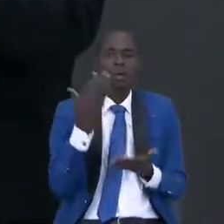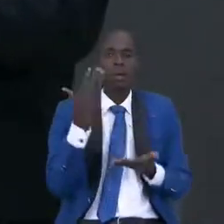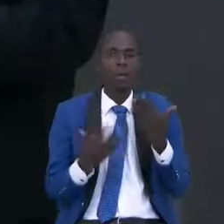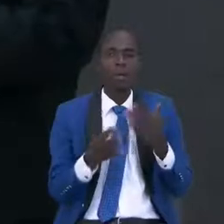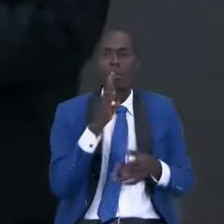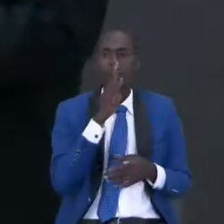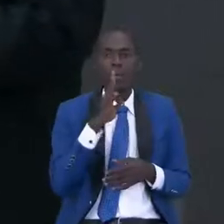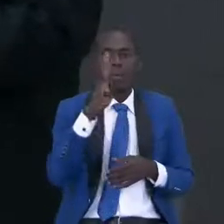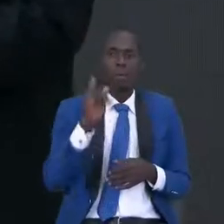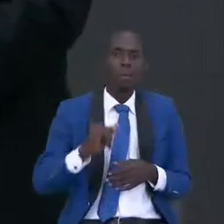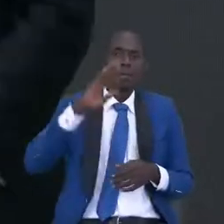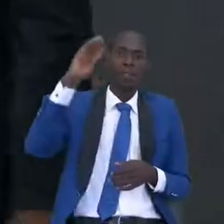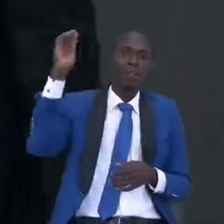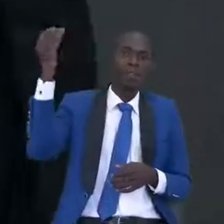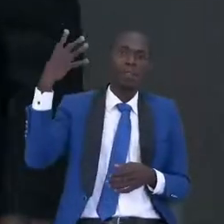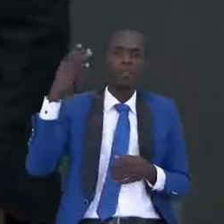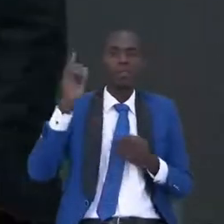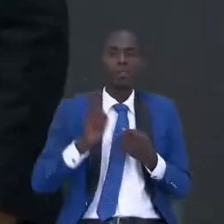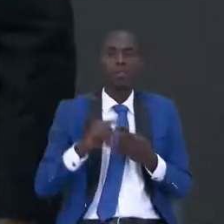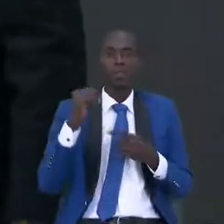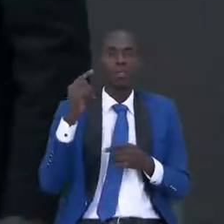que ce ne soit pas la grâce.